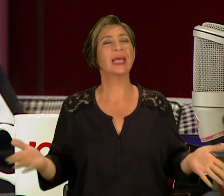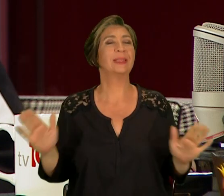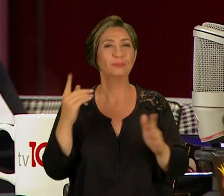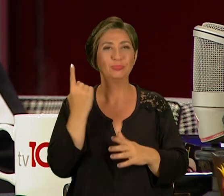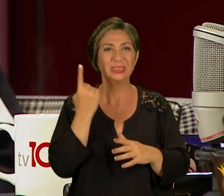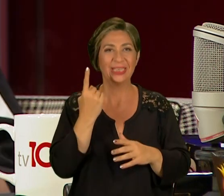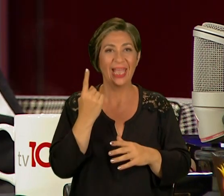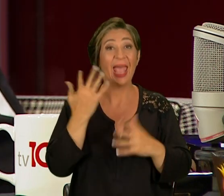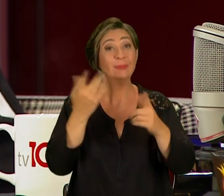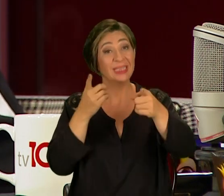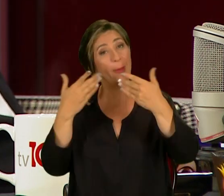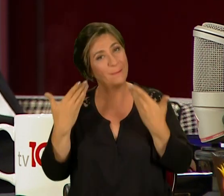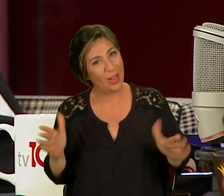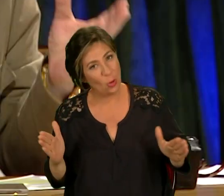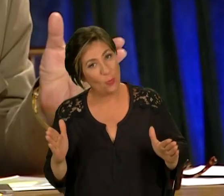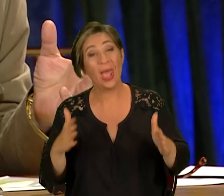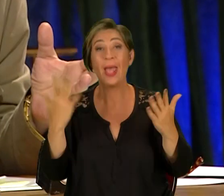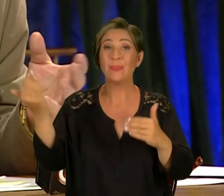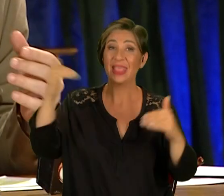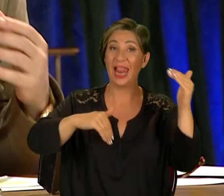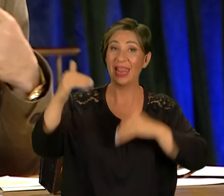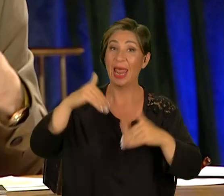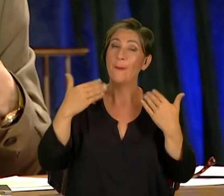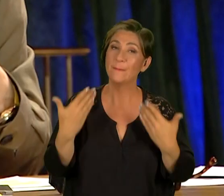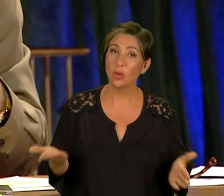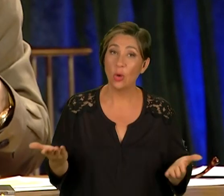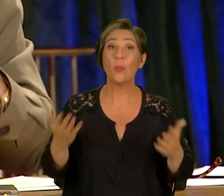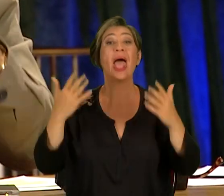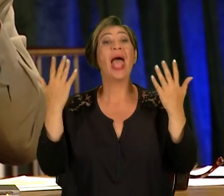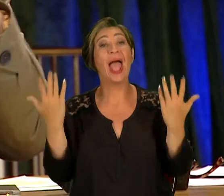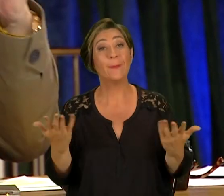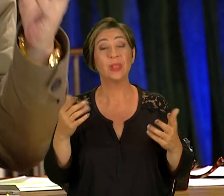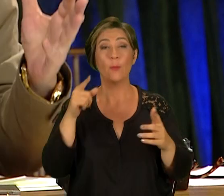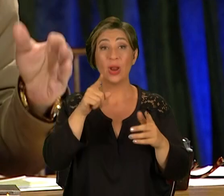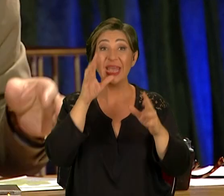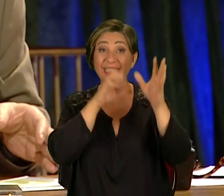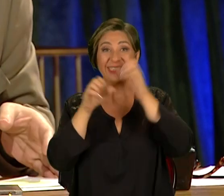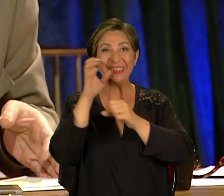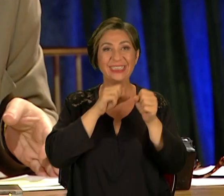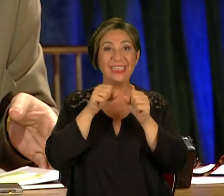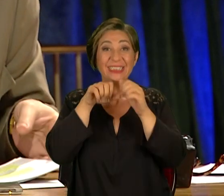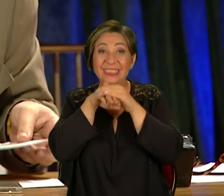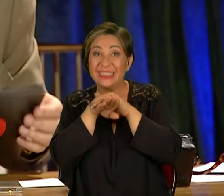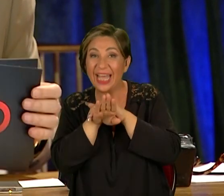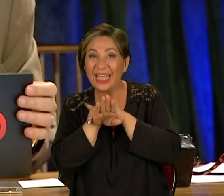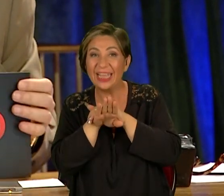şey. Hem sana bayılıyorum, hem gelenlere bayılıyorum, hem böyle çok gizli saklı